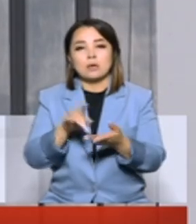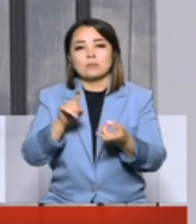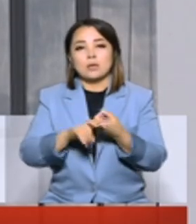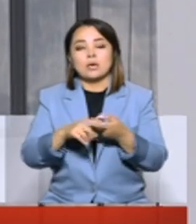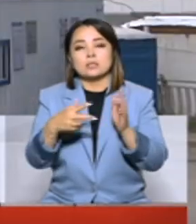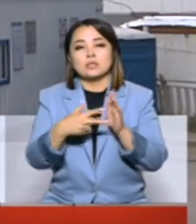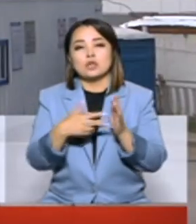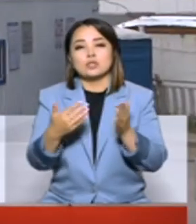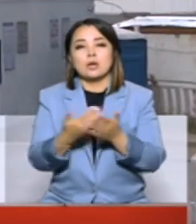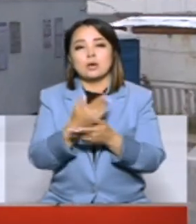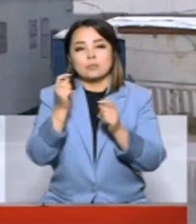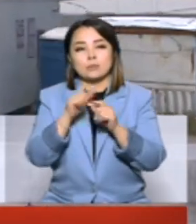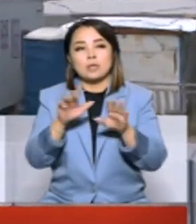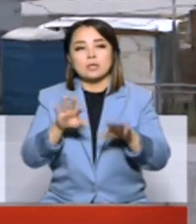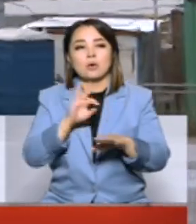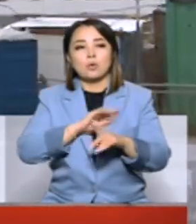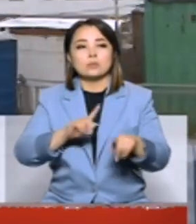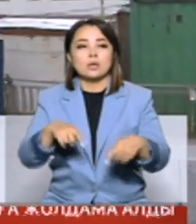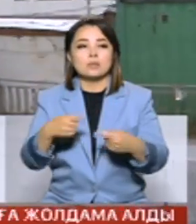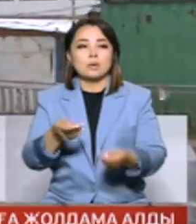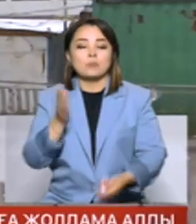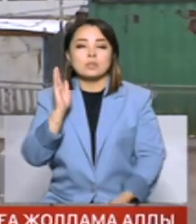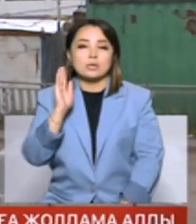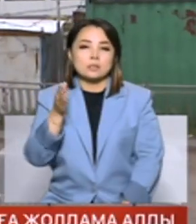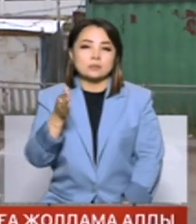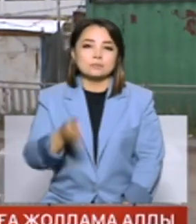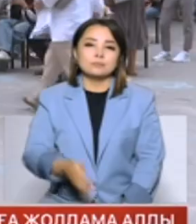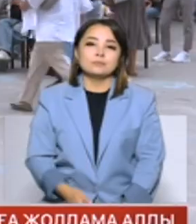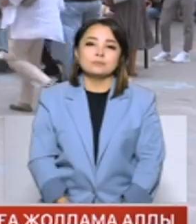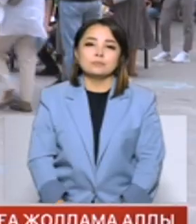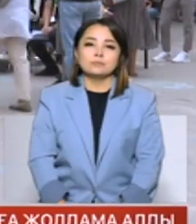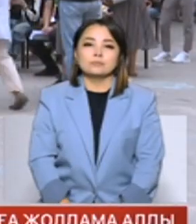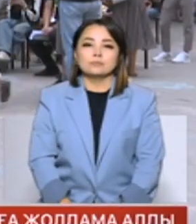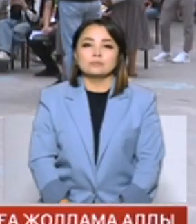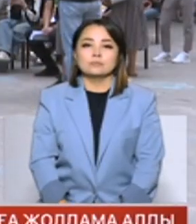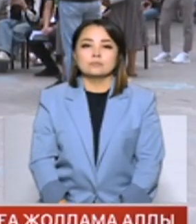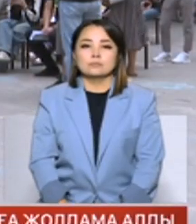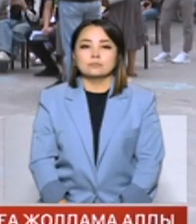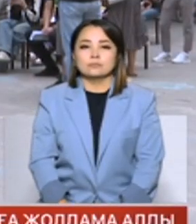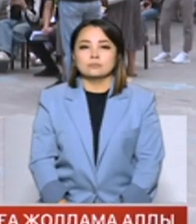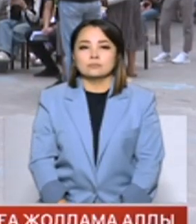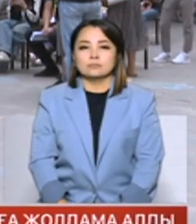жаңа жайлы мектеп қолданысқа беріледі. Амангелді Сейітхан, Олжас Берікбай, Қазақстан ұлттық телеарнасы.